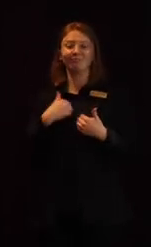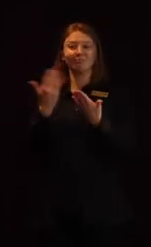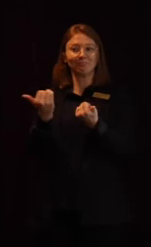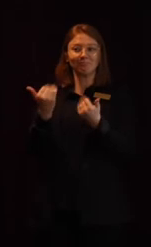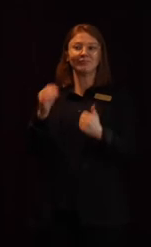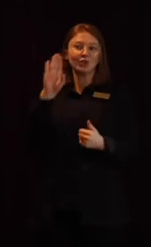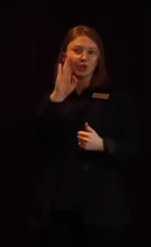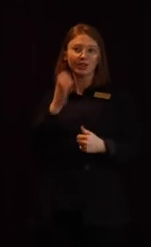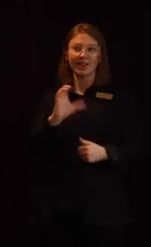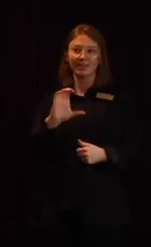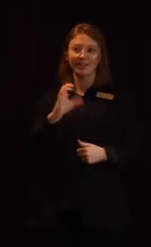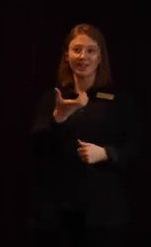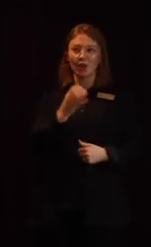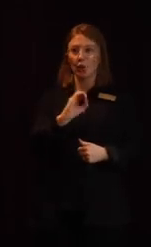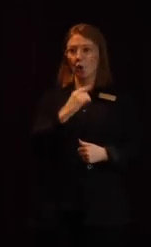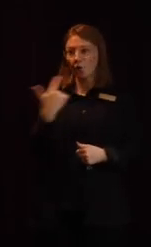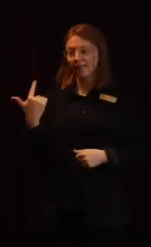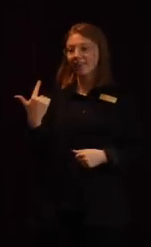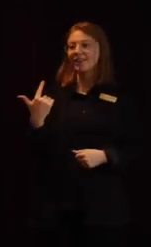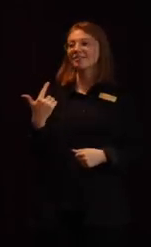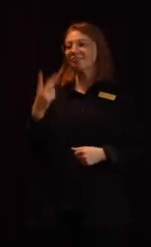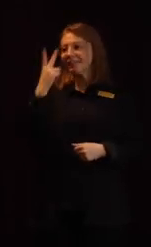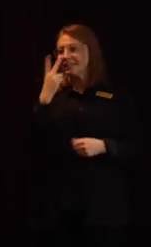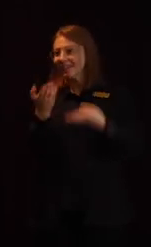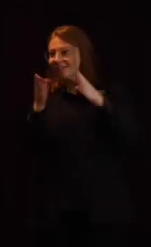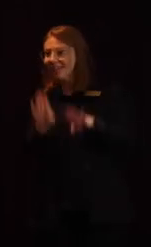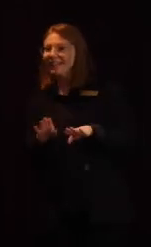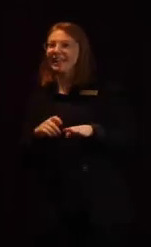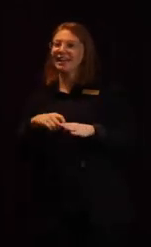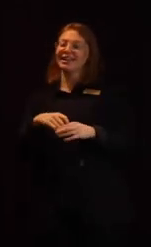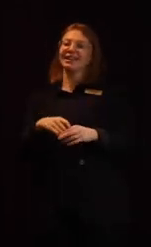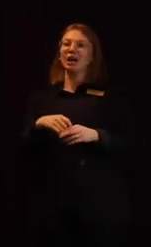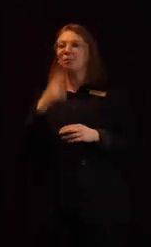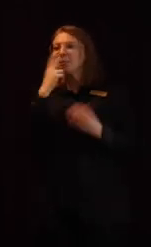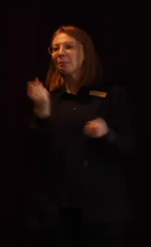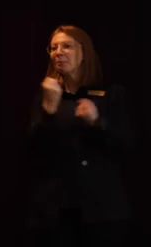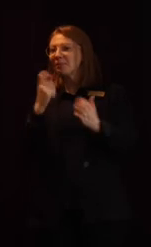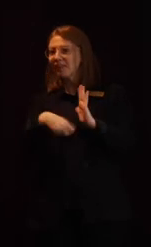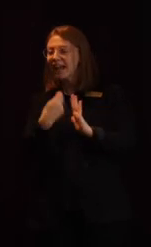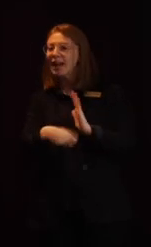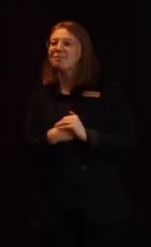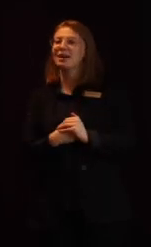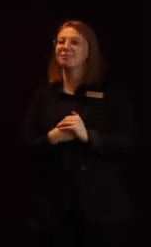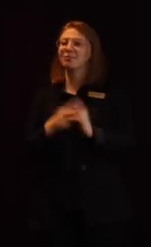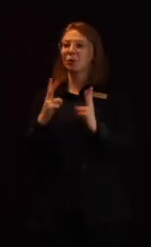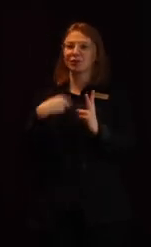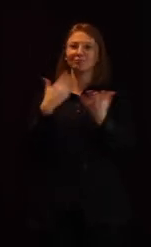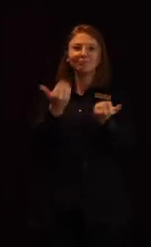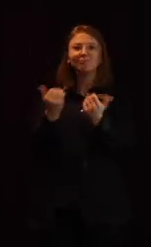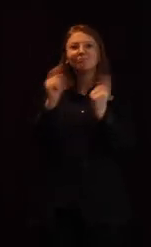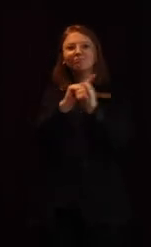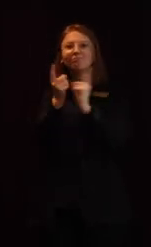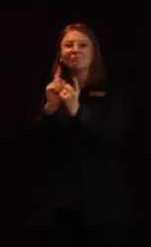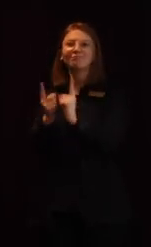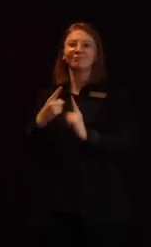Scott och se den här invigningen och få en liten glimt av de här filmerna. Och så ser jag fram emot att få möta många av er i